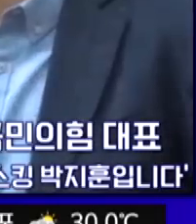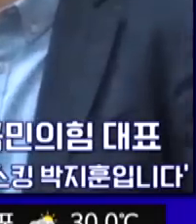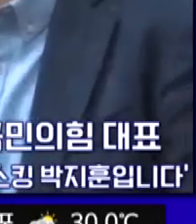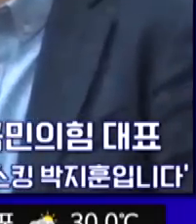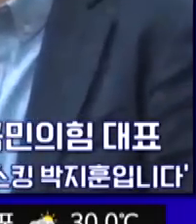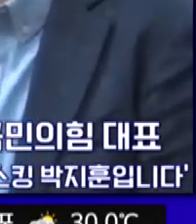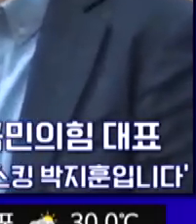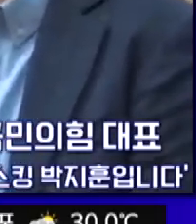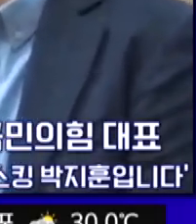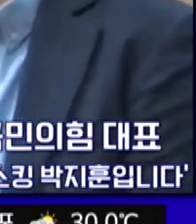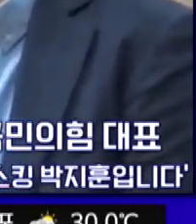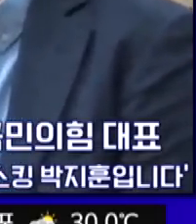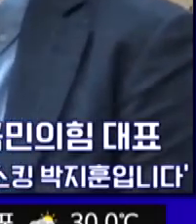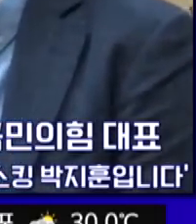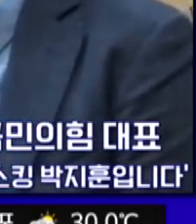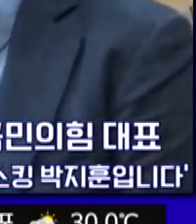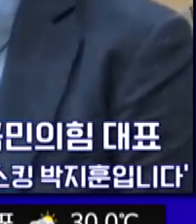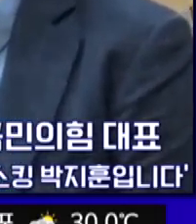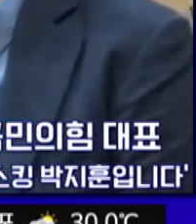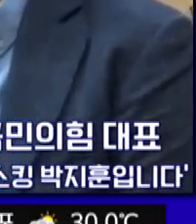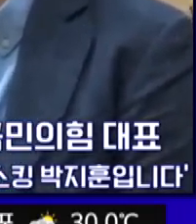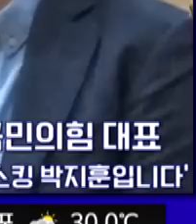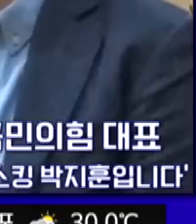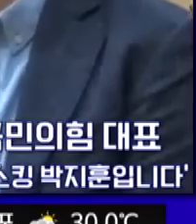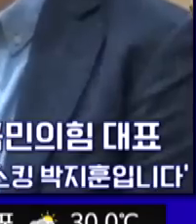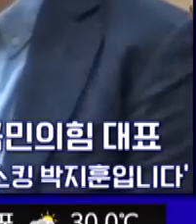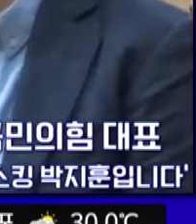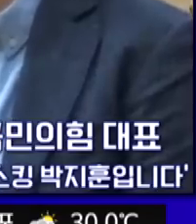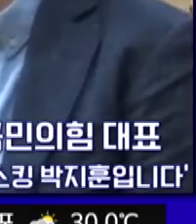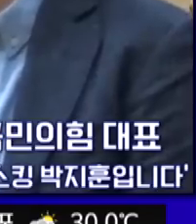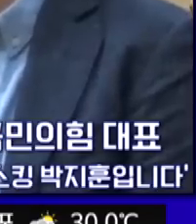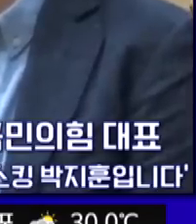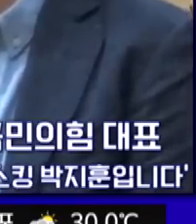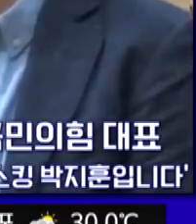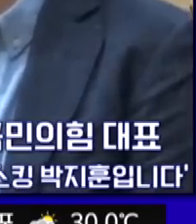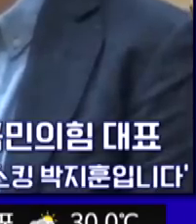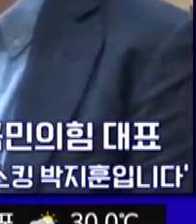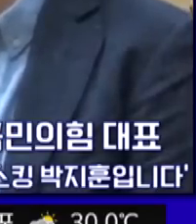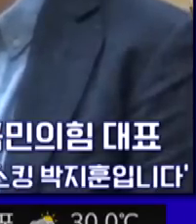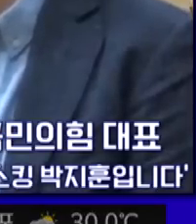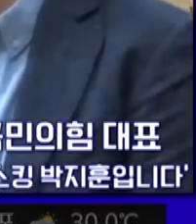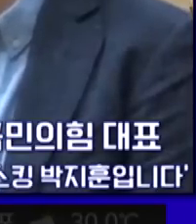저를 조사하지도 지금 못하고 있는 조선 한 번도 안 받았죠 당연하죠